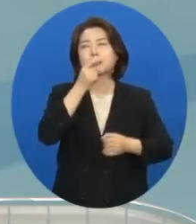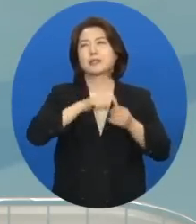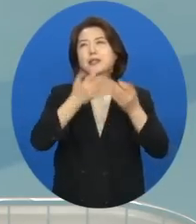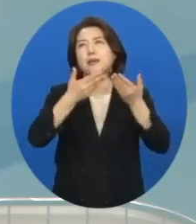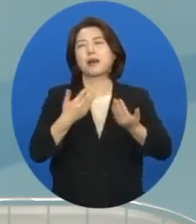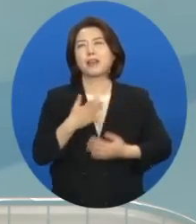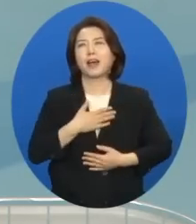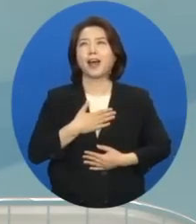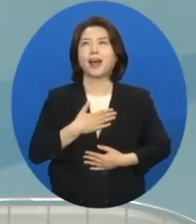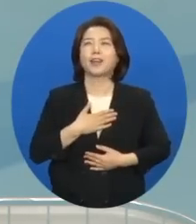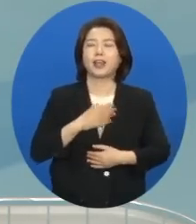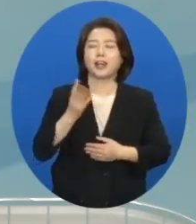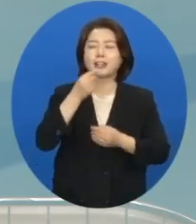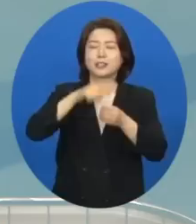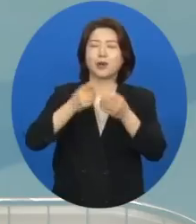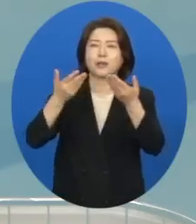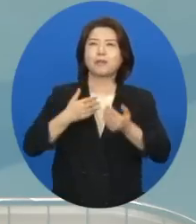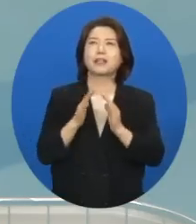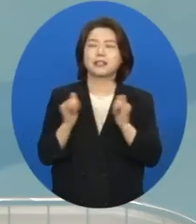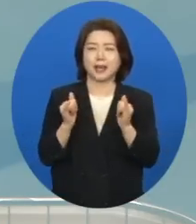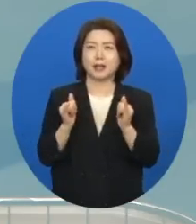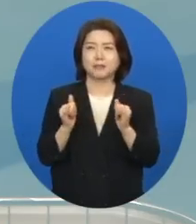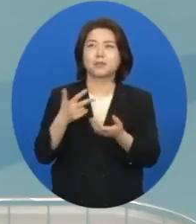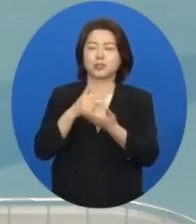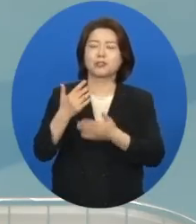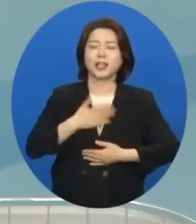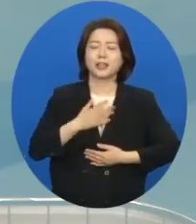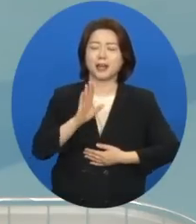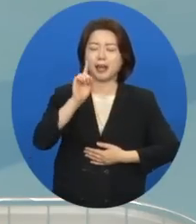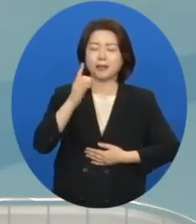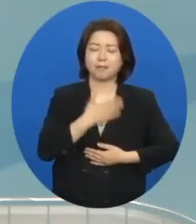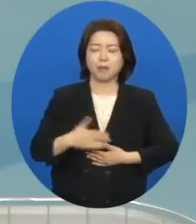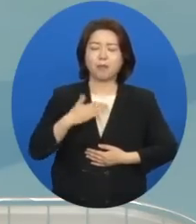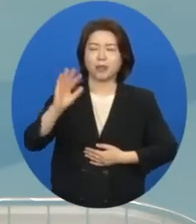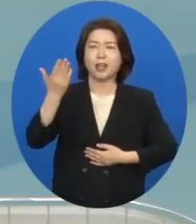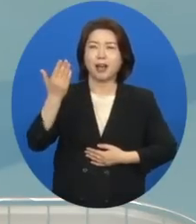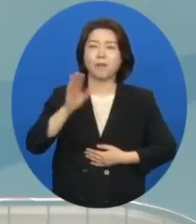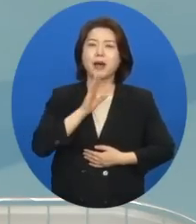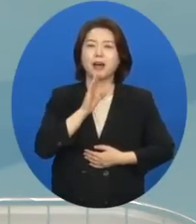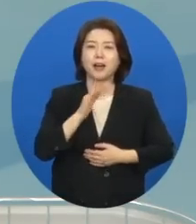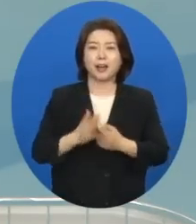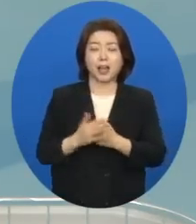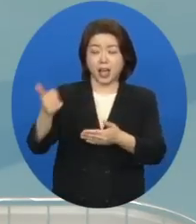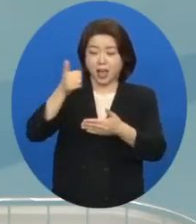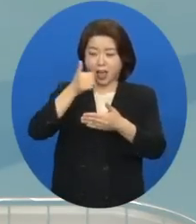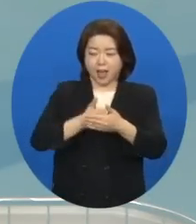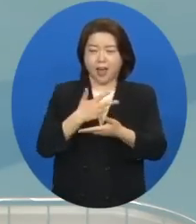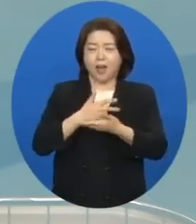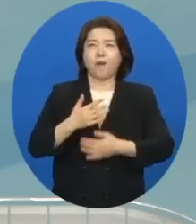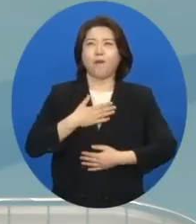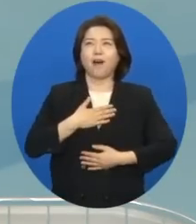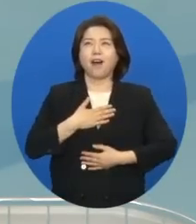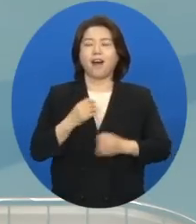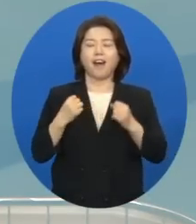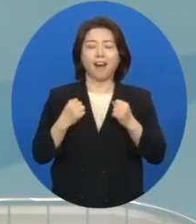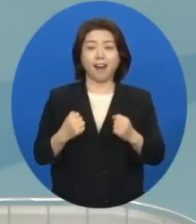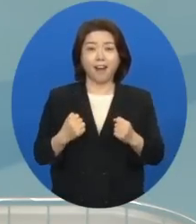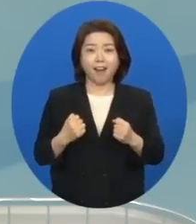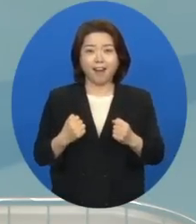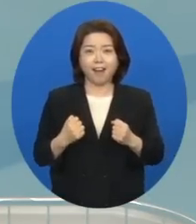나 성찬 받은 사람이야. 주님과 내가 한 몸이 됐다고. 내 안에 주님이 계시다고.